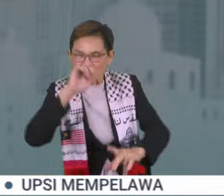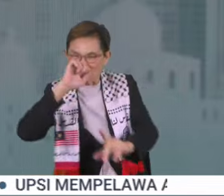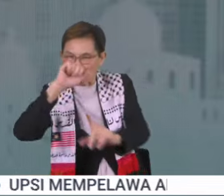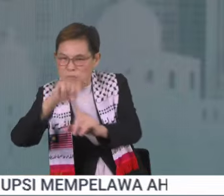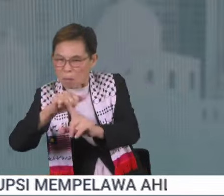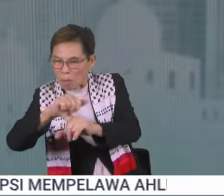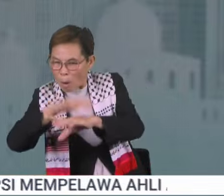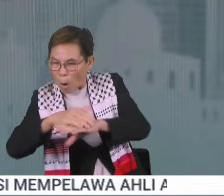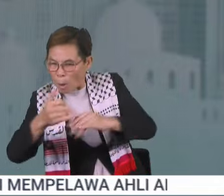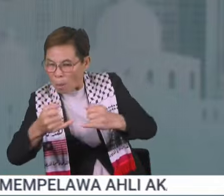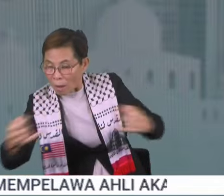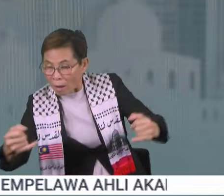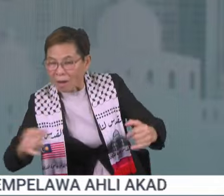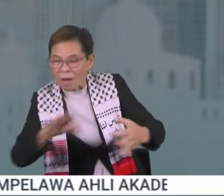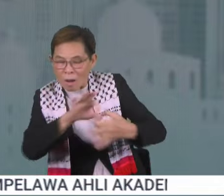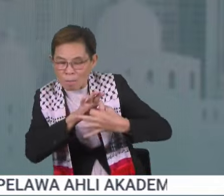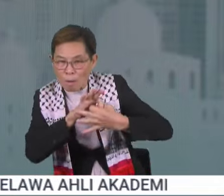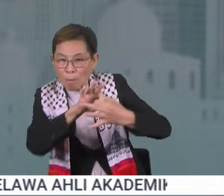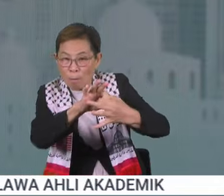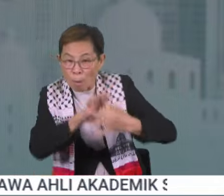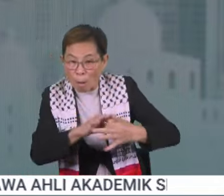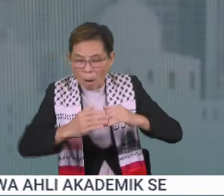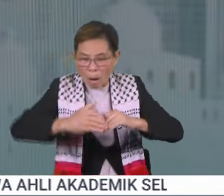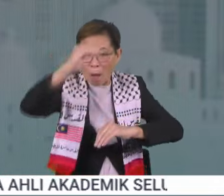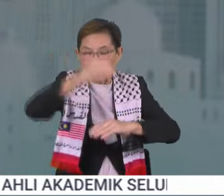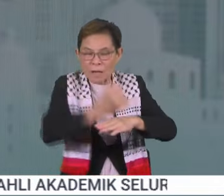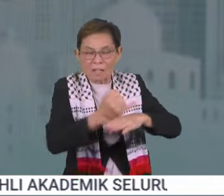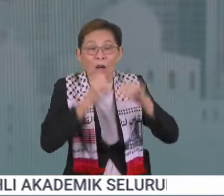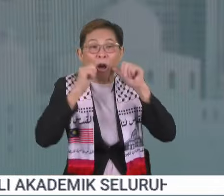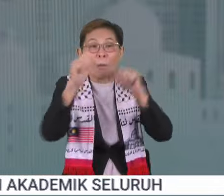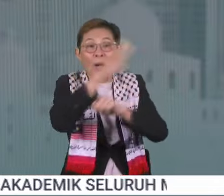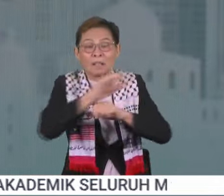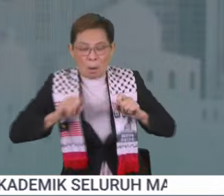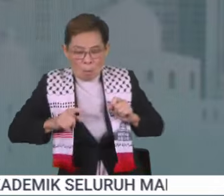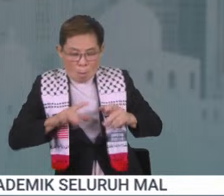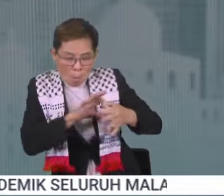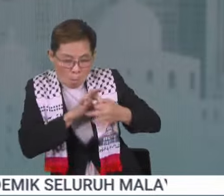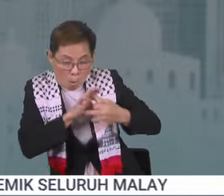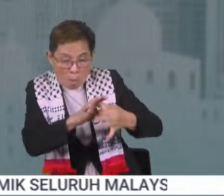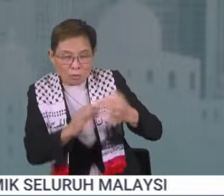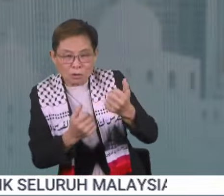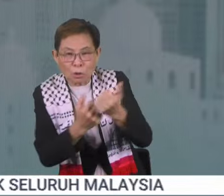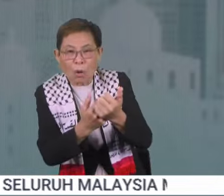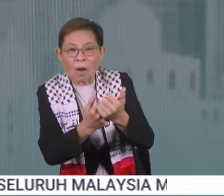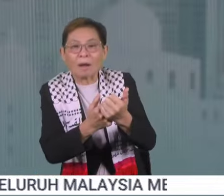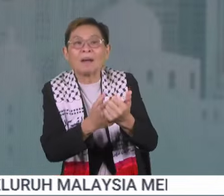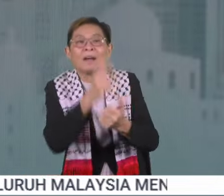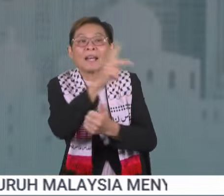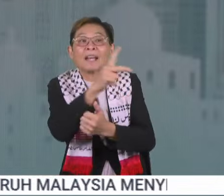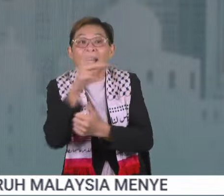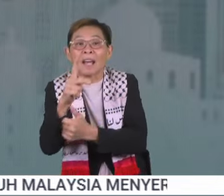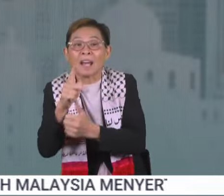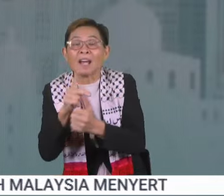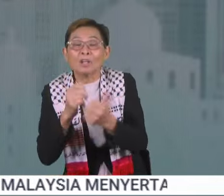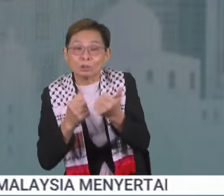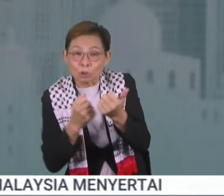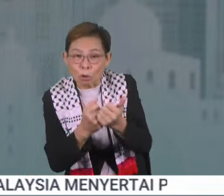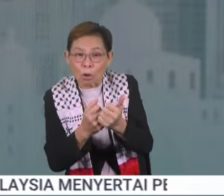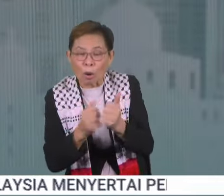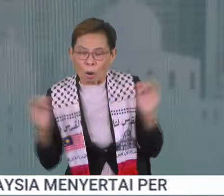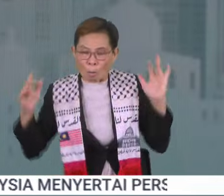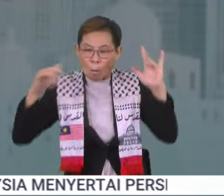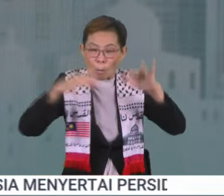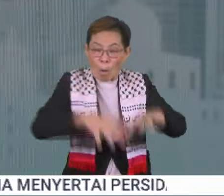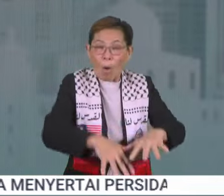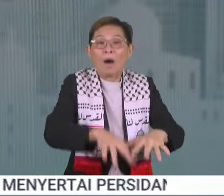penipuan dalam talian. Kolaborasi rentas industri awam dan swasta disokong Kementerian Komunikasi menghimpunkan lebih